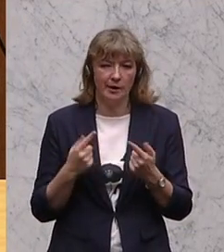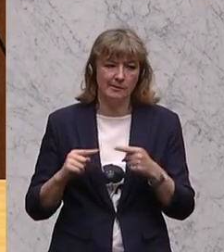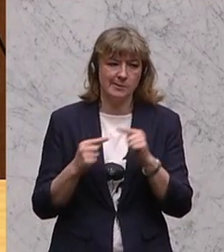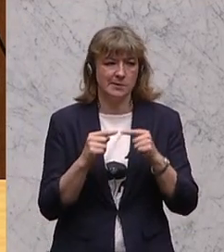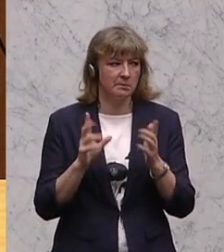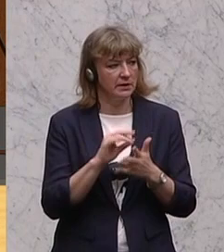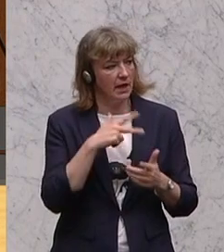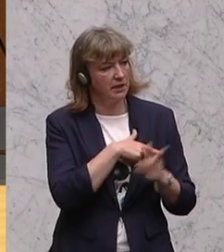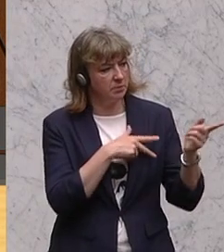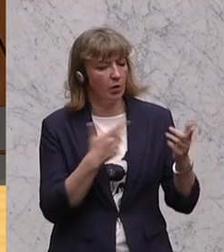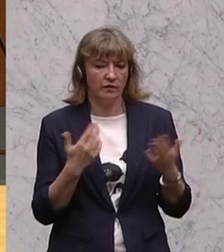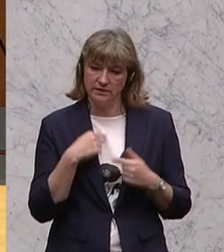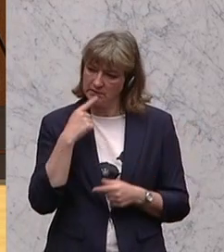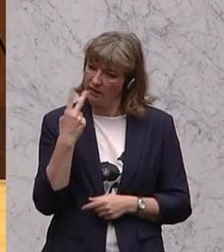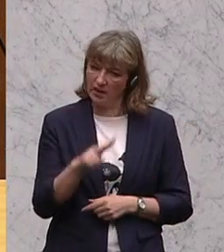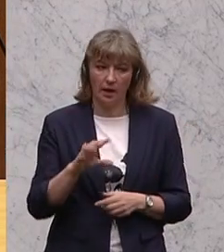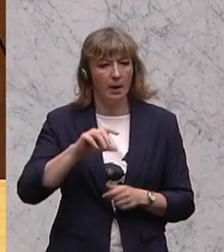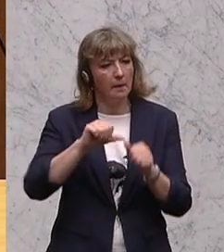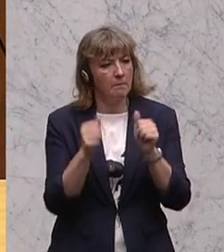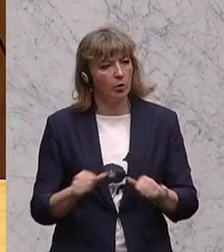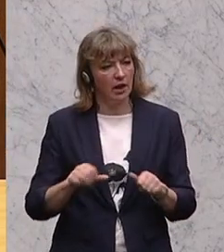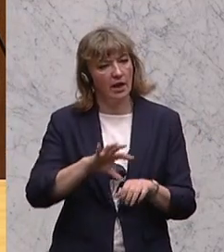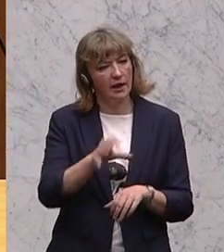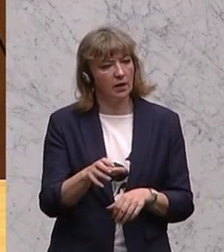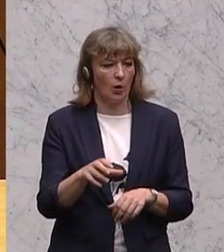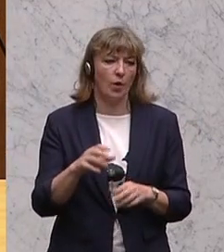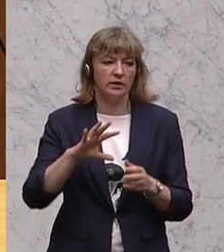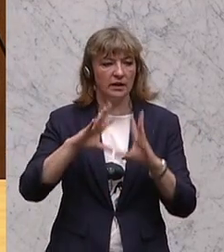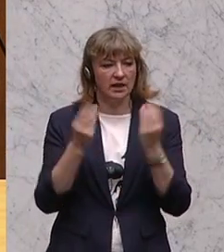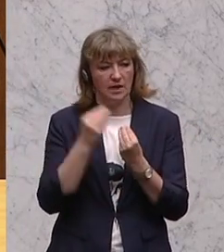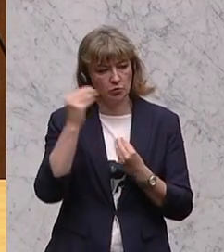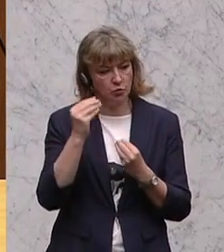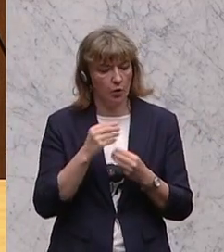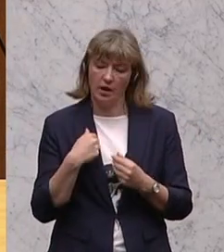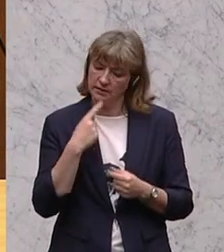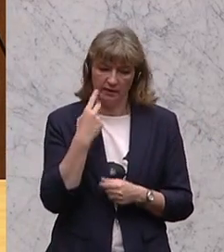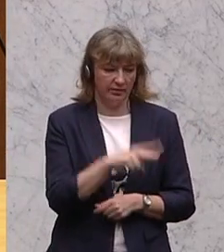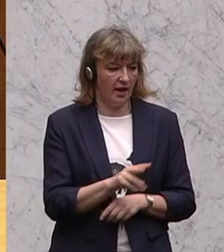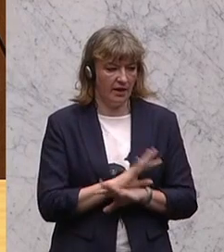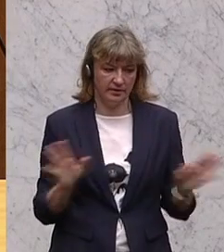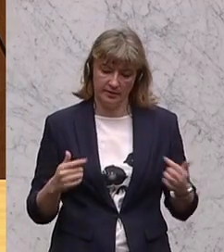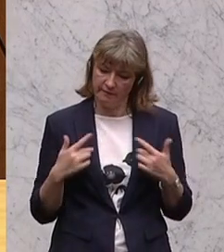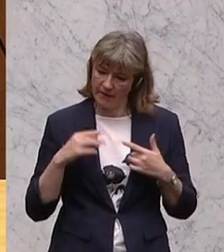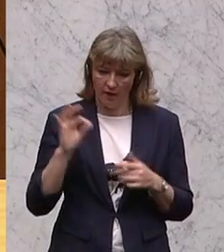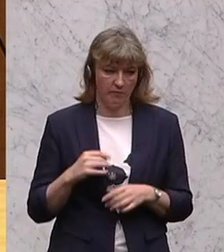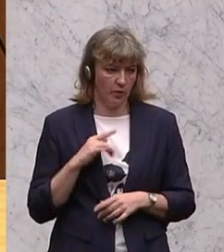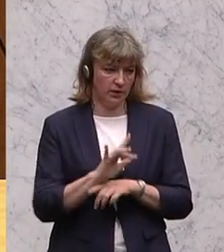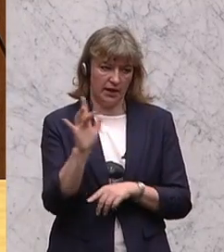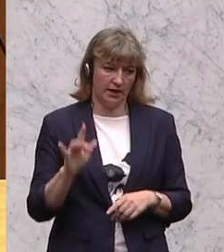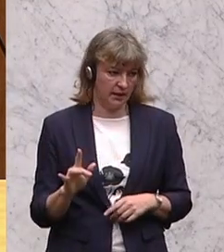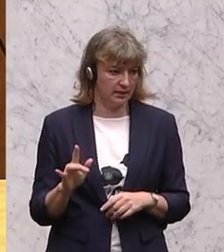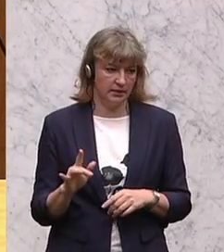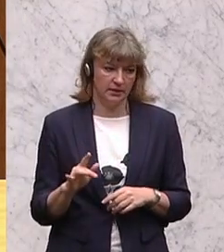der SPÖ, ist unser klares Nein zur Modellregion Gesamtschule. Das heute am Vormittag in der Aktuellen Stunde schon gesagt. Wir Freiheitliche sind eben dagegen,